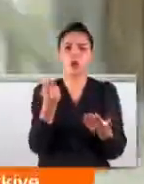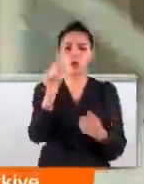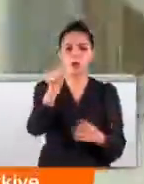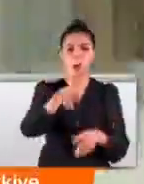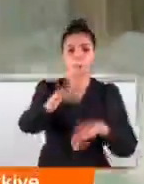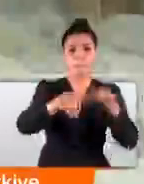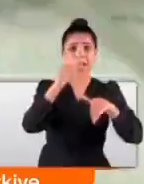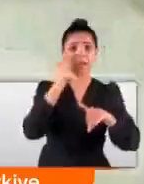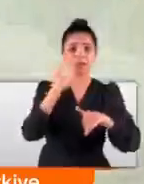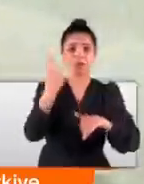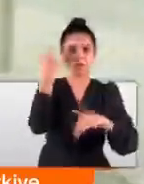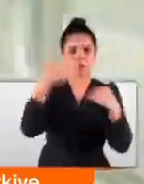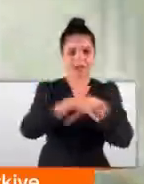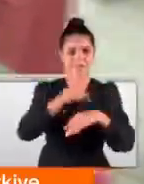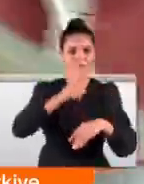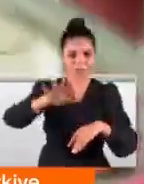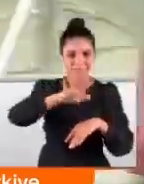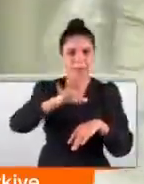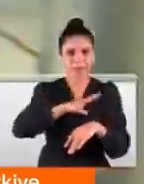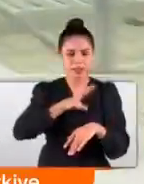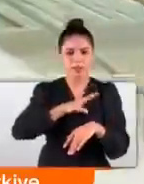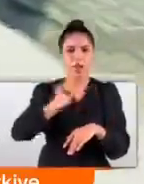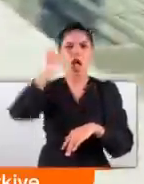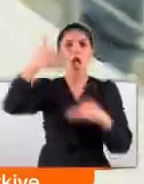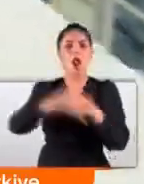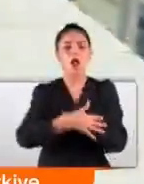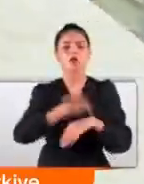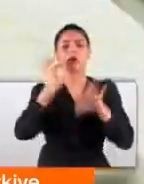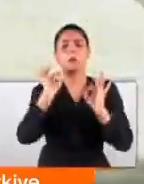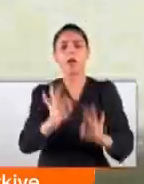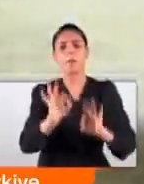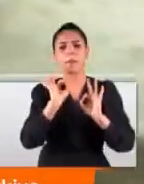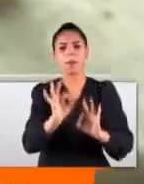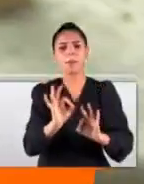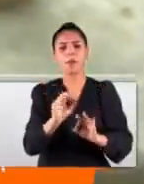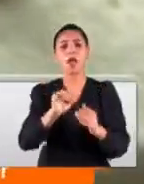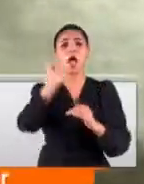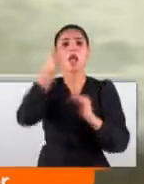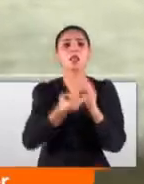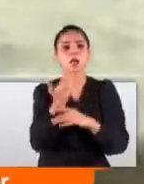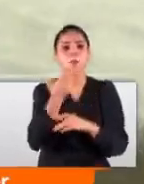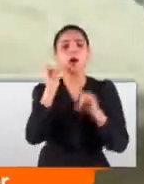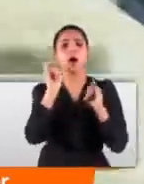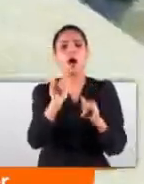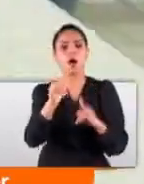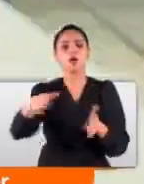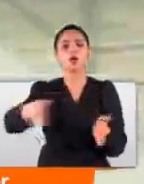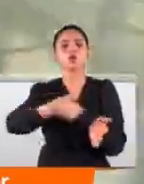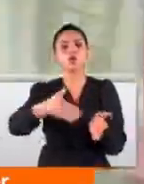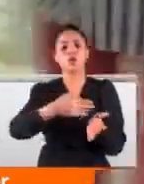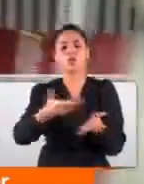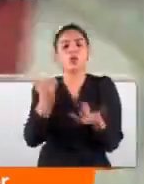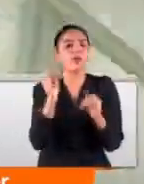bu merdivenler daha dün akşam temizlendi. Her akşam olduğu gibi ama bakın her sabah yine ellerde